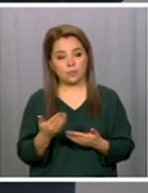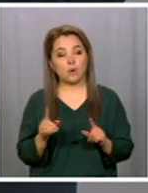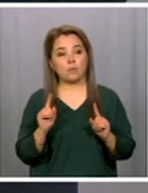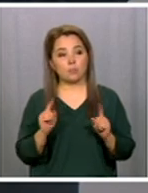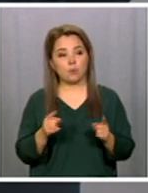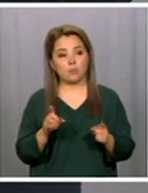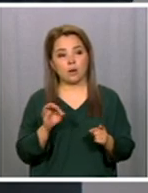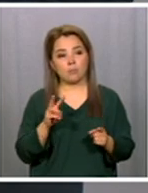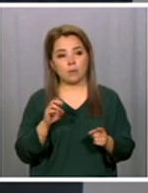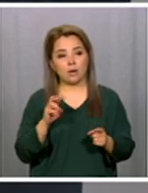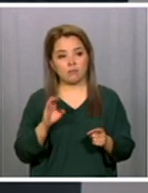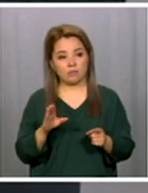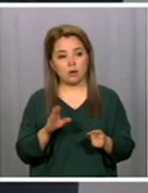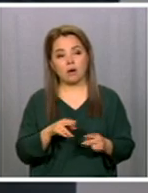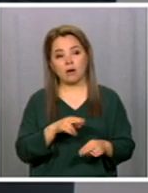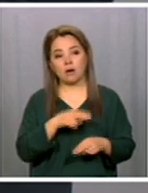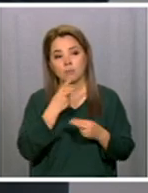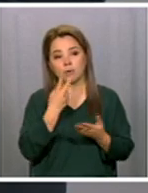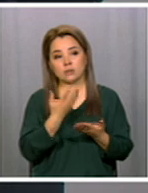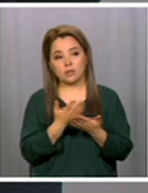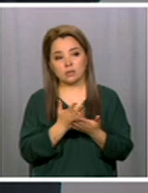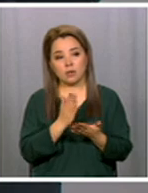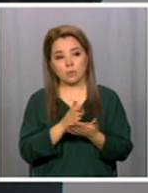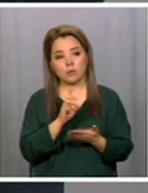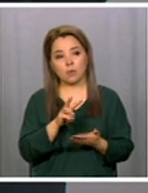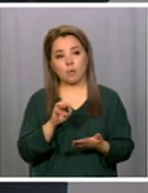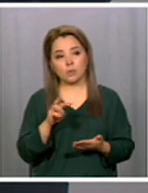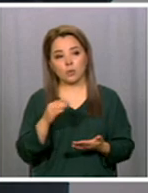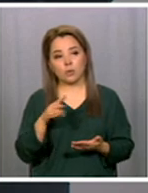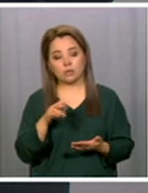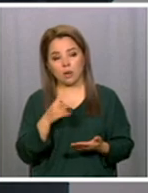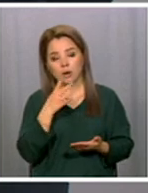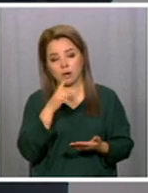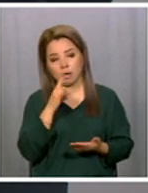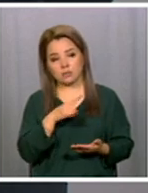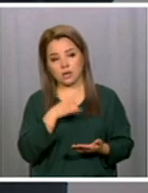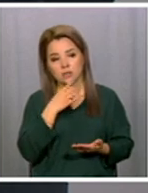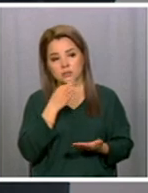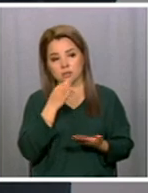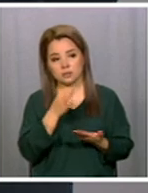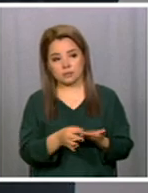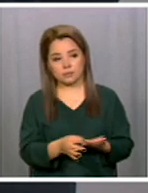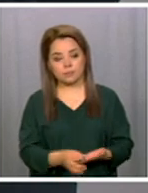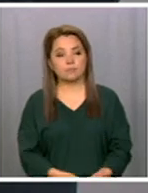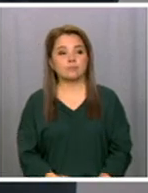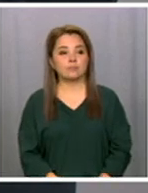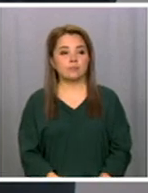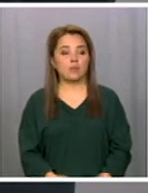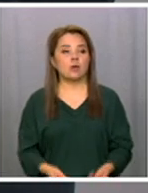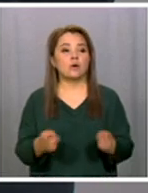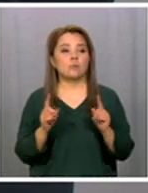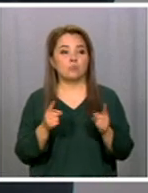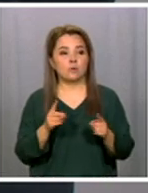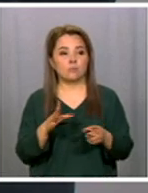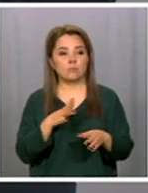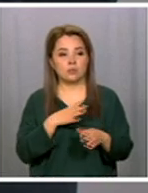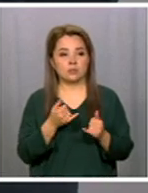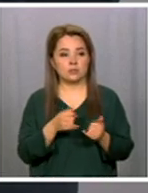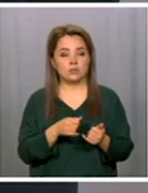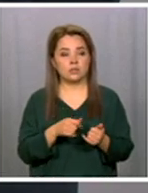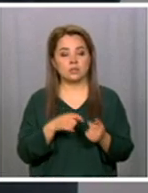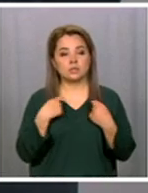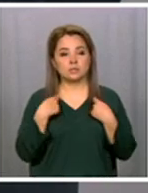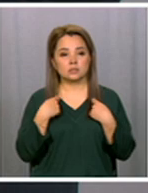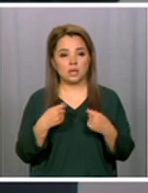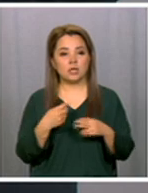Почему Барамбаев обращается к Бауржану Момушола по-казахски? Почему были сорваны с труса